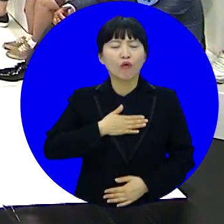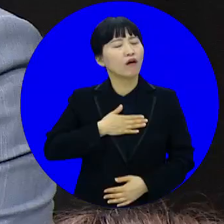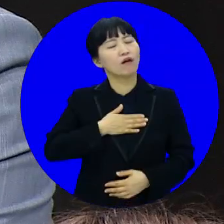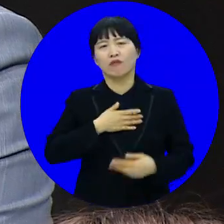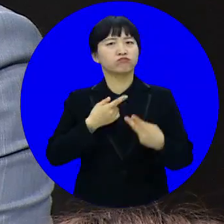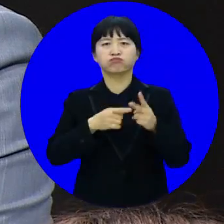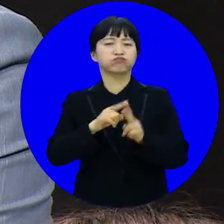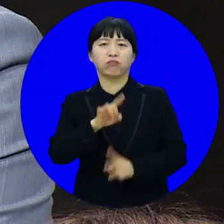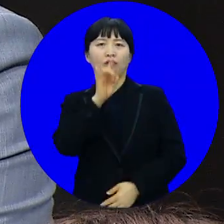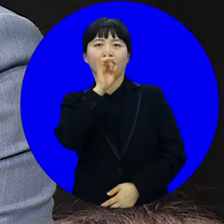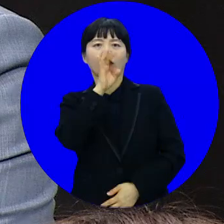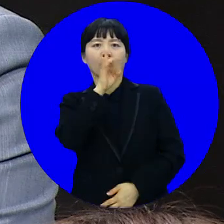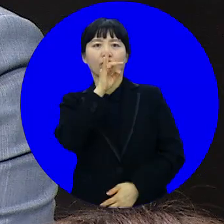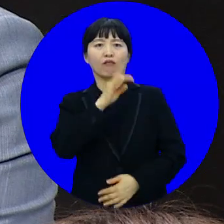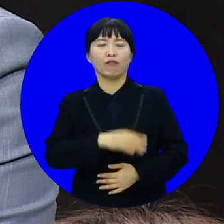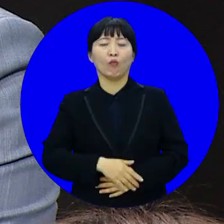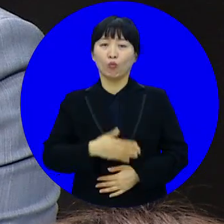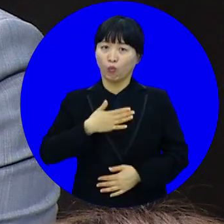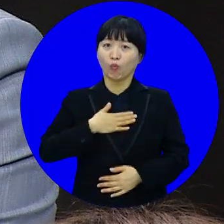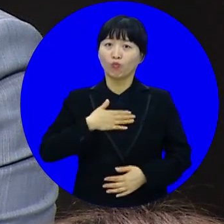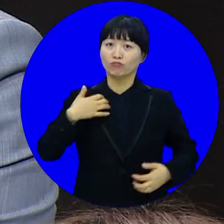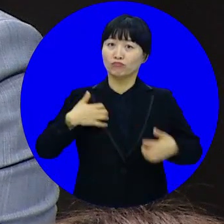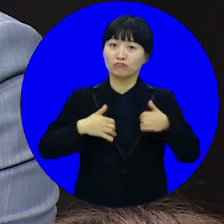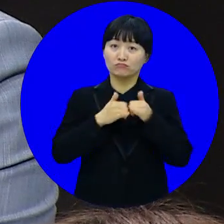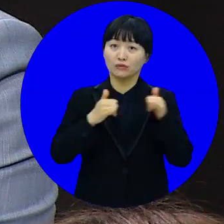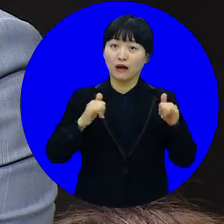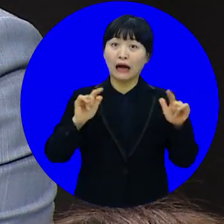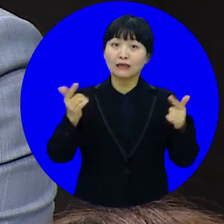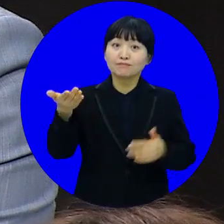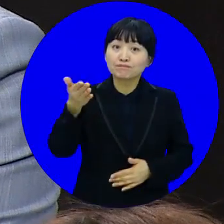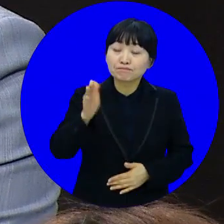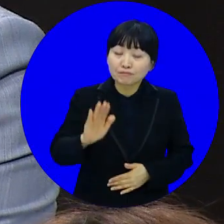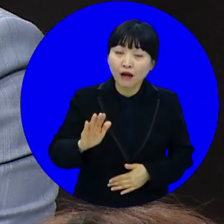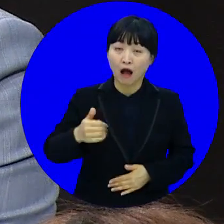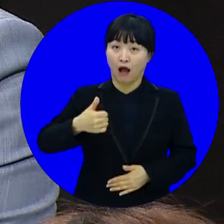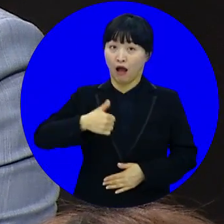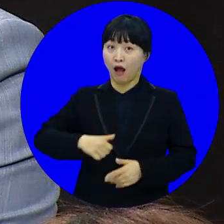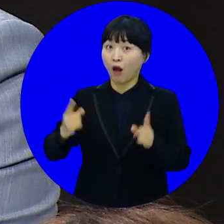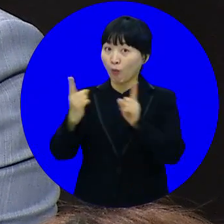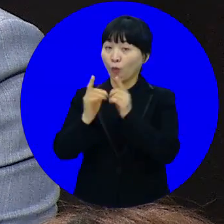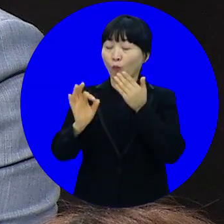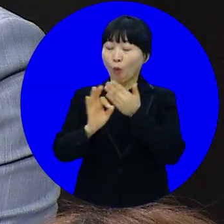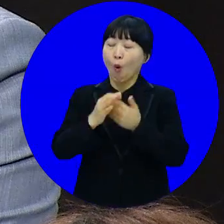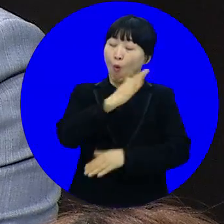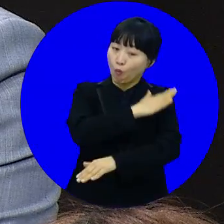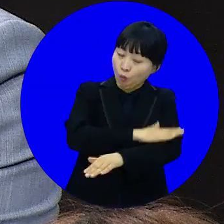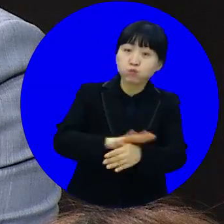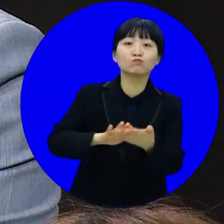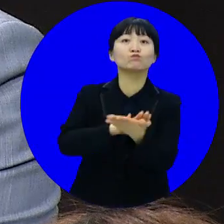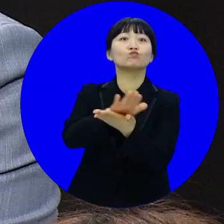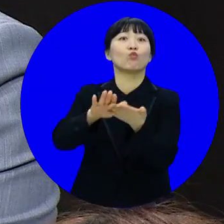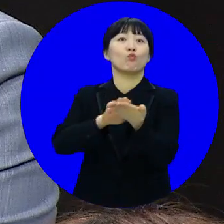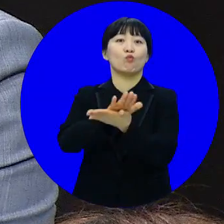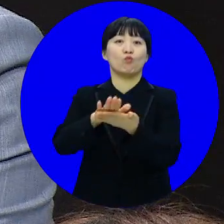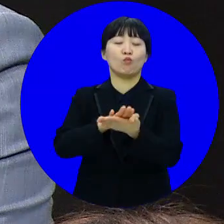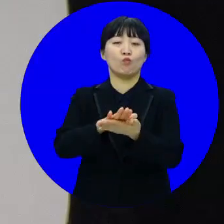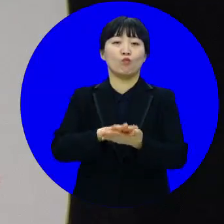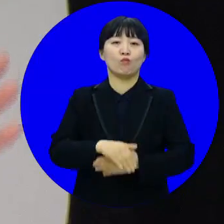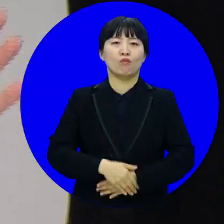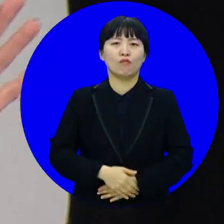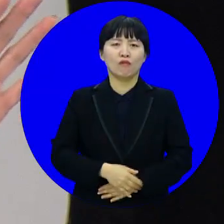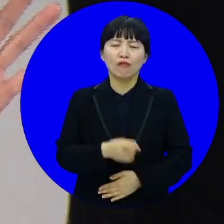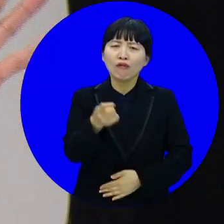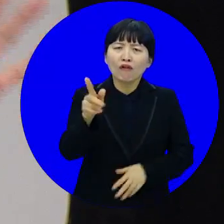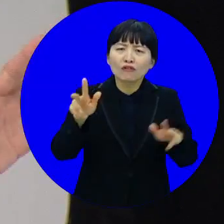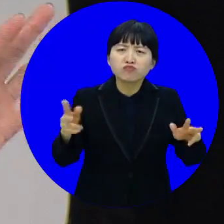되거든요. 제가 재밌는 사람은 아니지만 우리 지훈이가 저랑 만나면 굉장히 잘 놀거든요. 지금 두